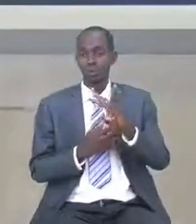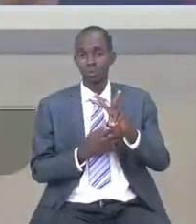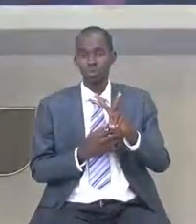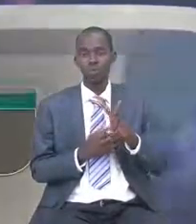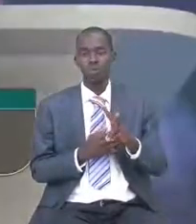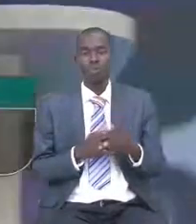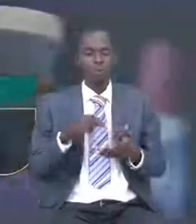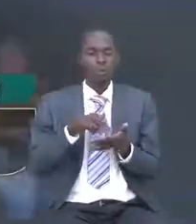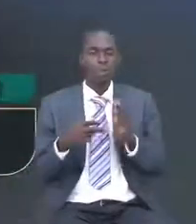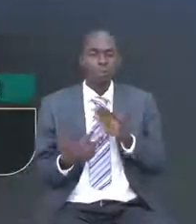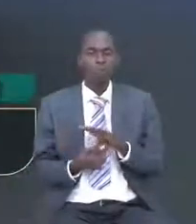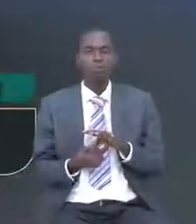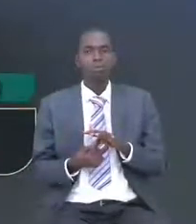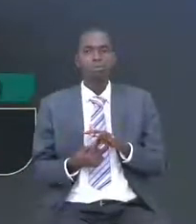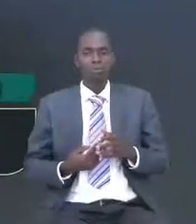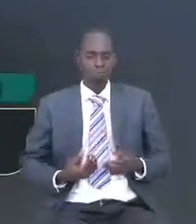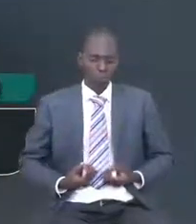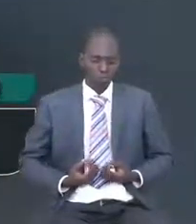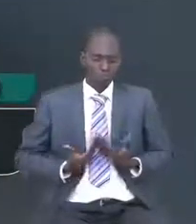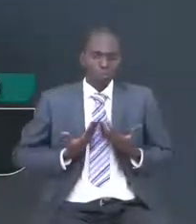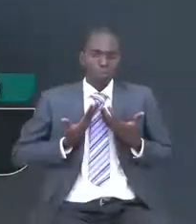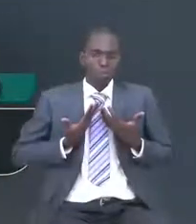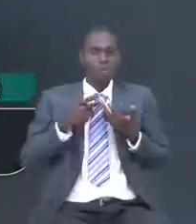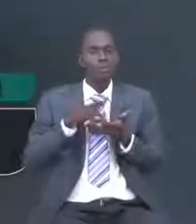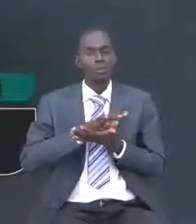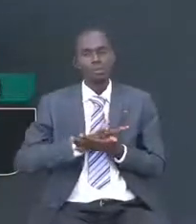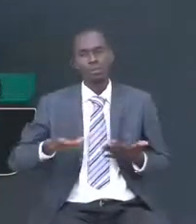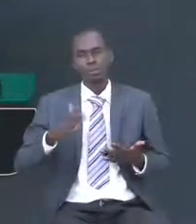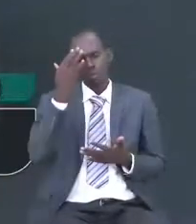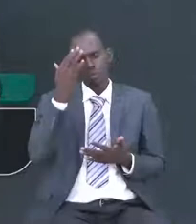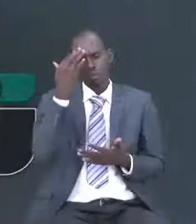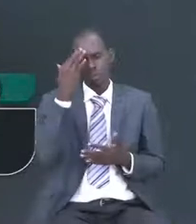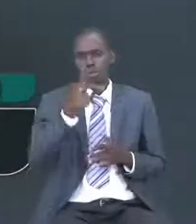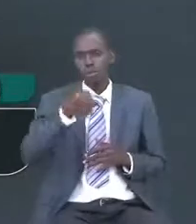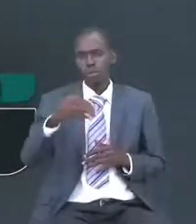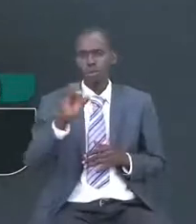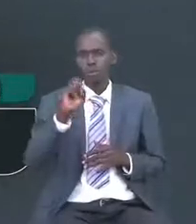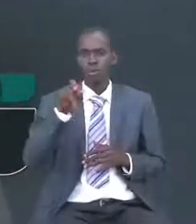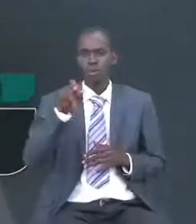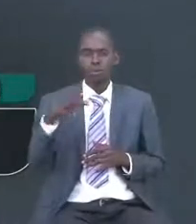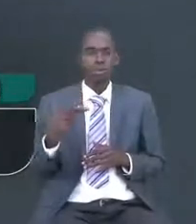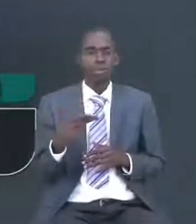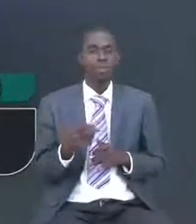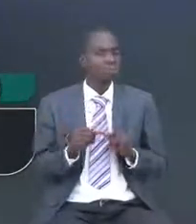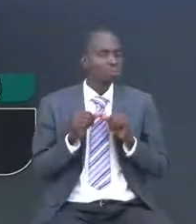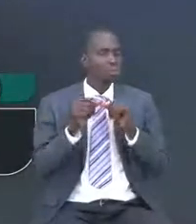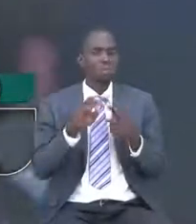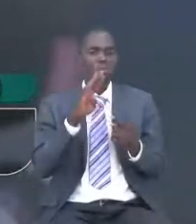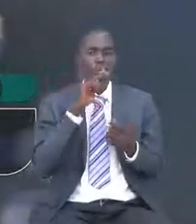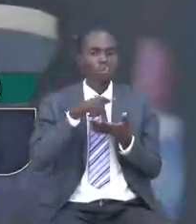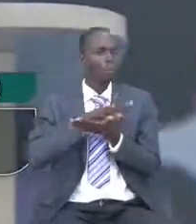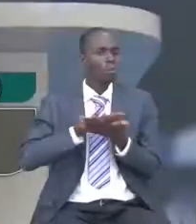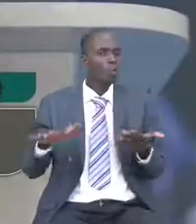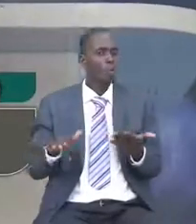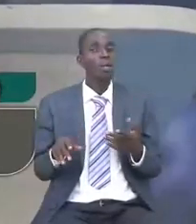axée sur l'objectif. Vous savez, Joseph, il est resté pur. Pourquoi? Parce qu'il